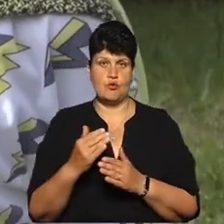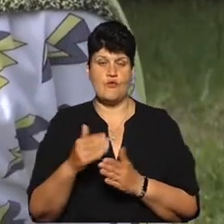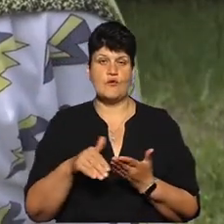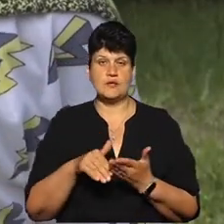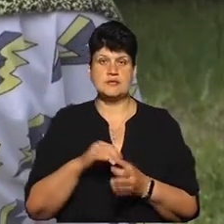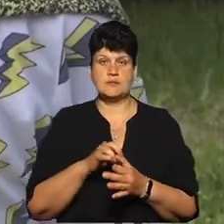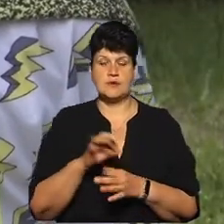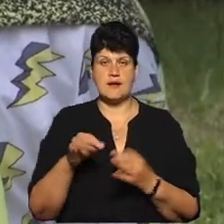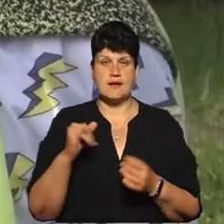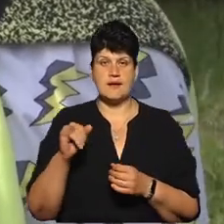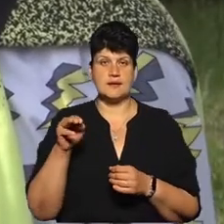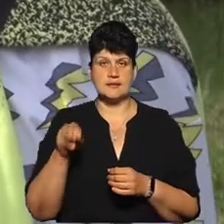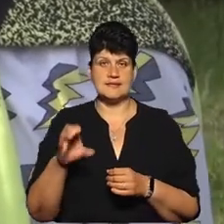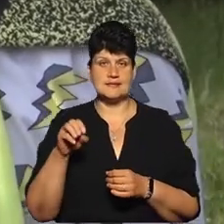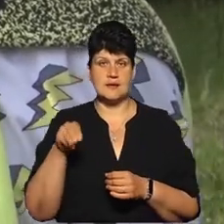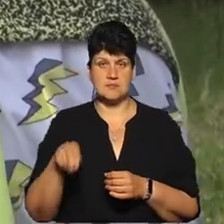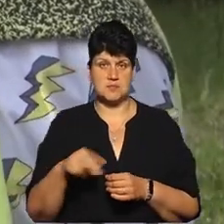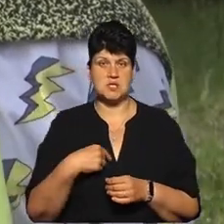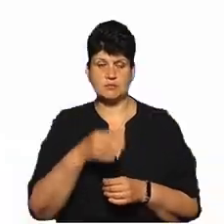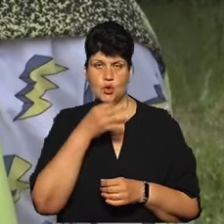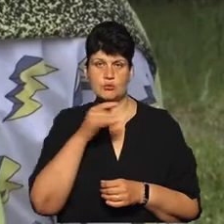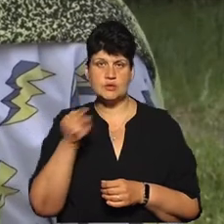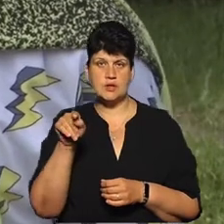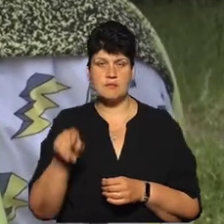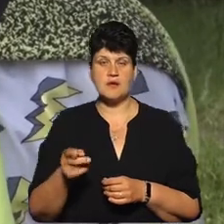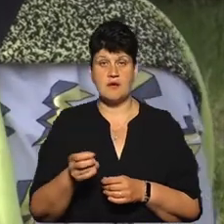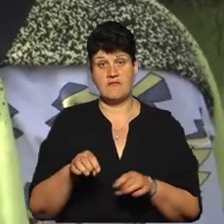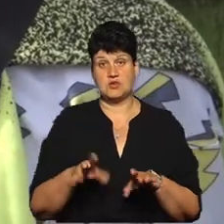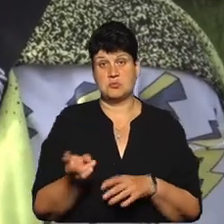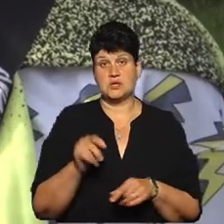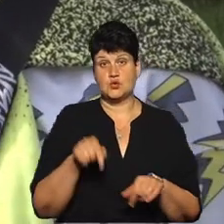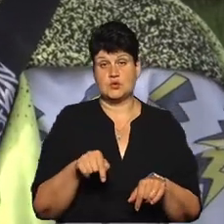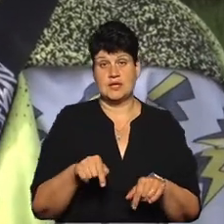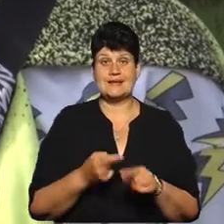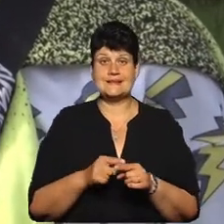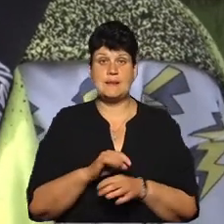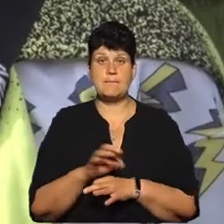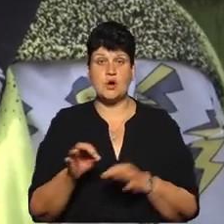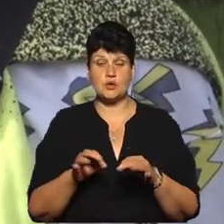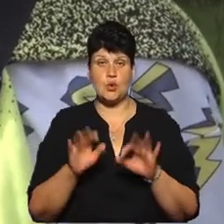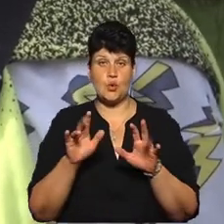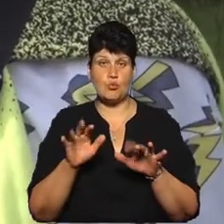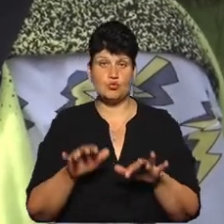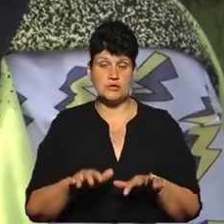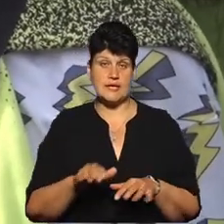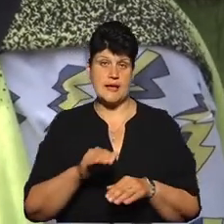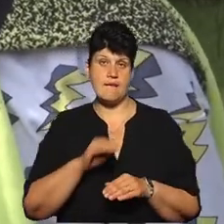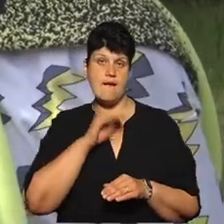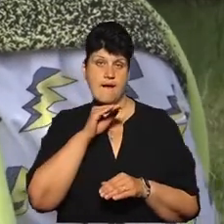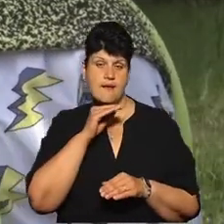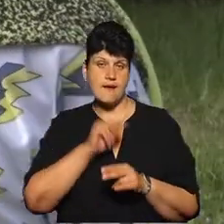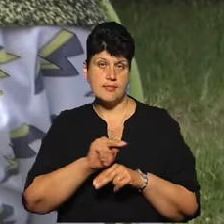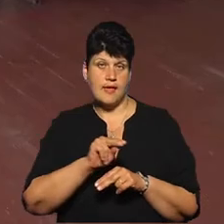IT-Step. Мені там сподобалося, і я вирішив прийти сюди. То проєкт – комп'ютерна академія, де